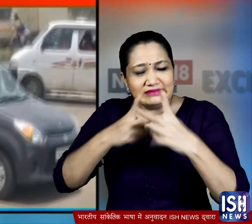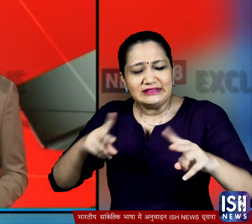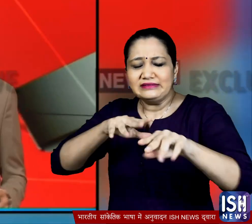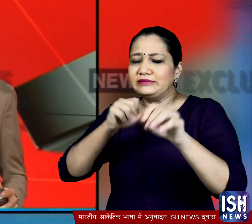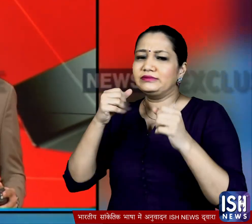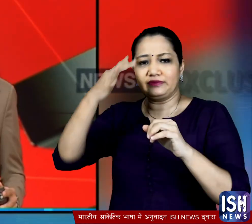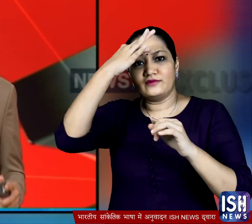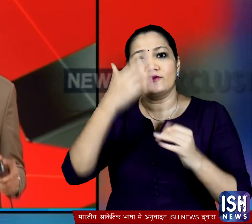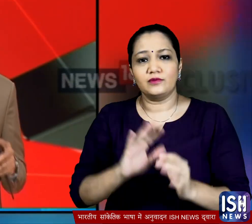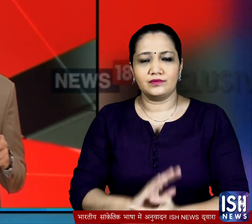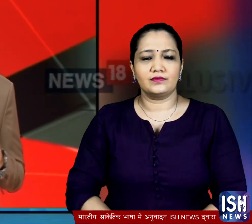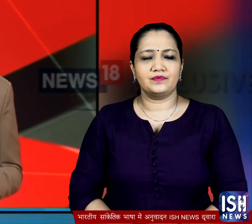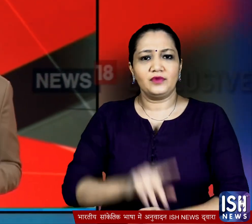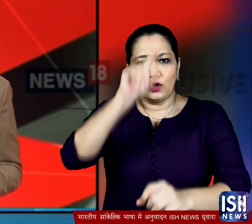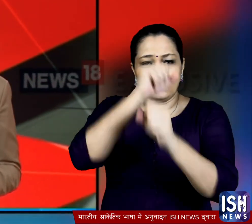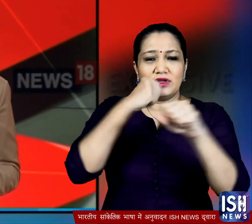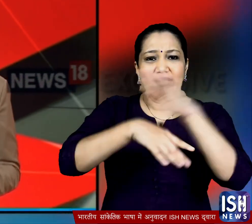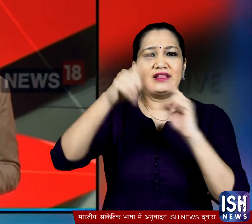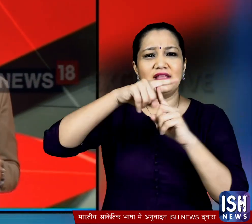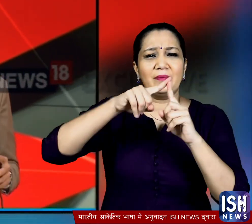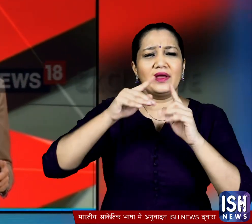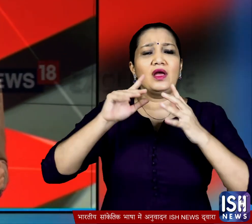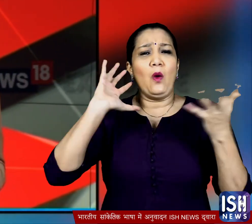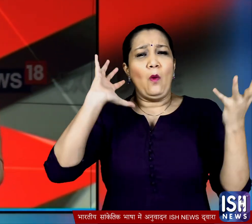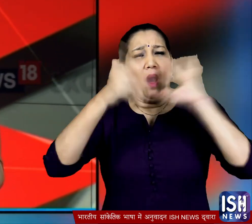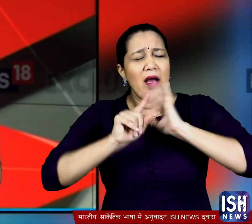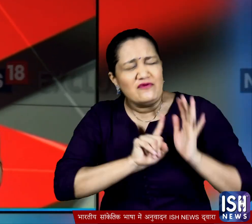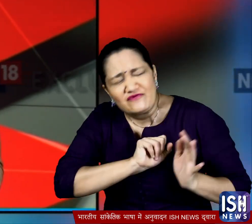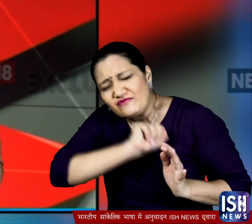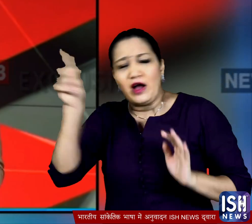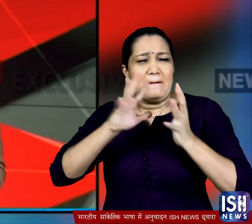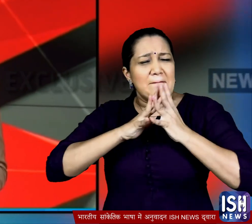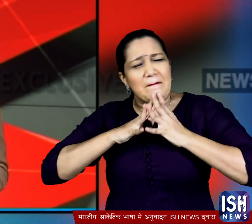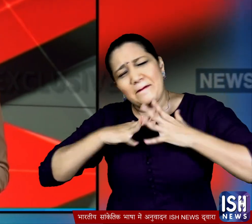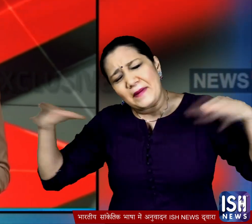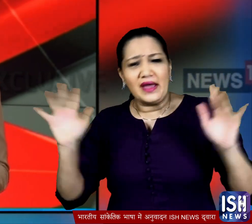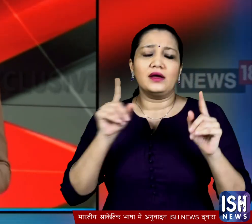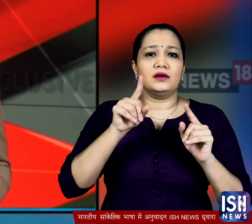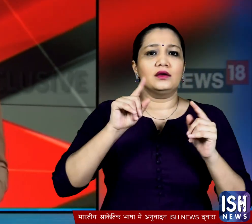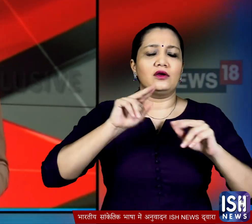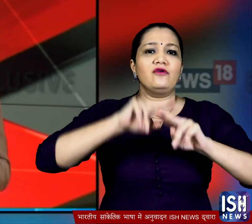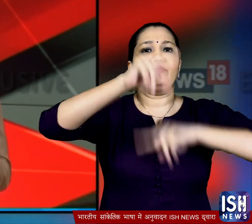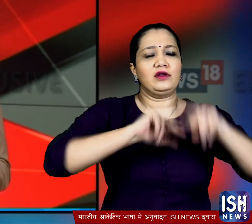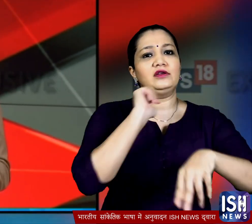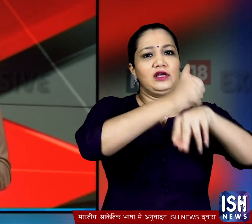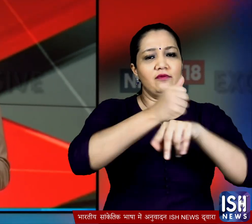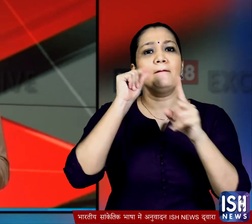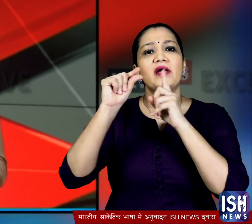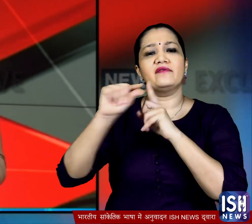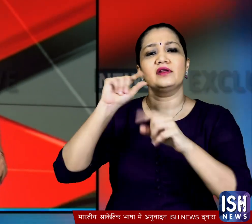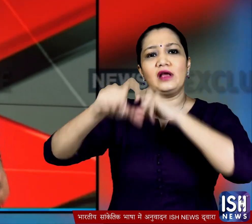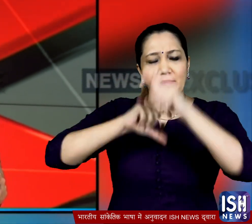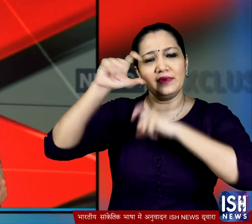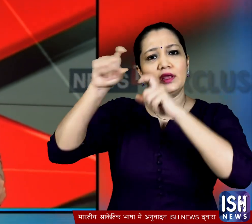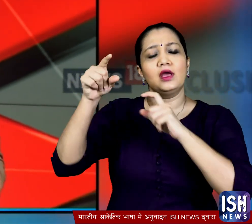पड़ा। सौभाग्य की एक बात यह कि गुजरात के तापी में दुनिया का सबसे बड़ा जिंक प्रोसेसिंग प्लांट लगाने के लिए एक निजी कंपनी से गुजरात सरकार ने